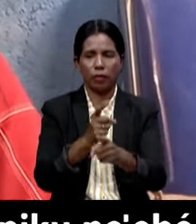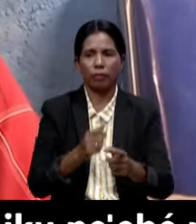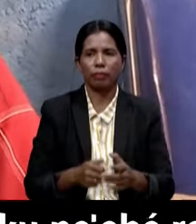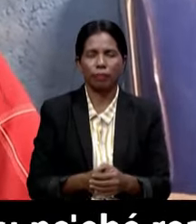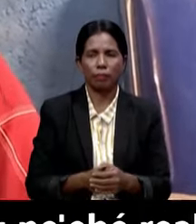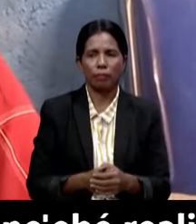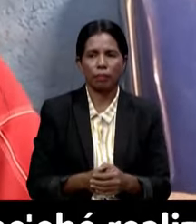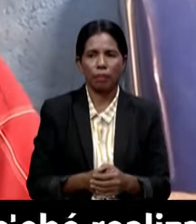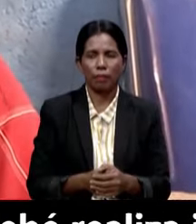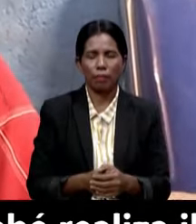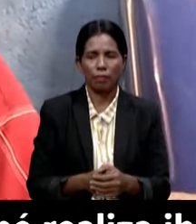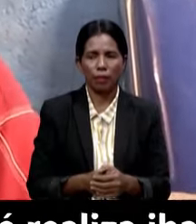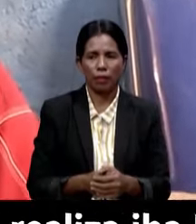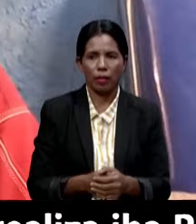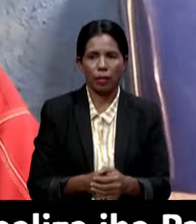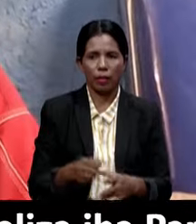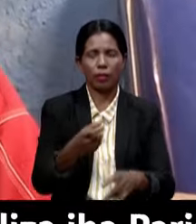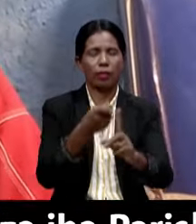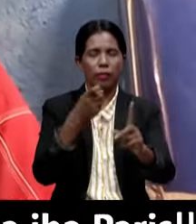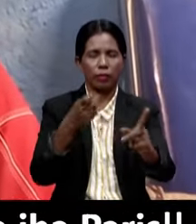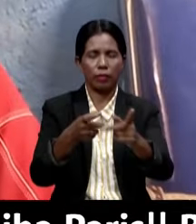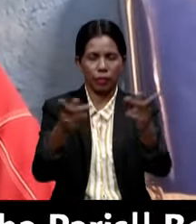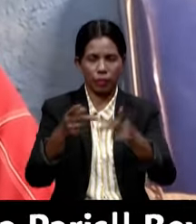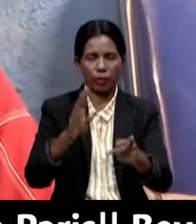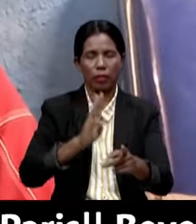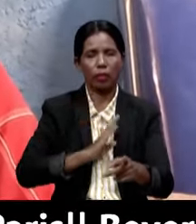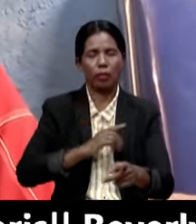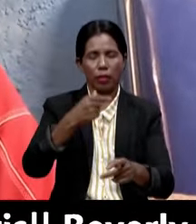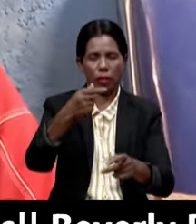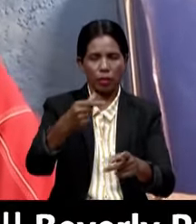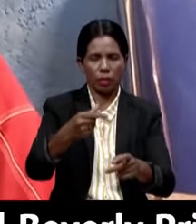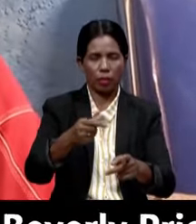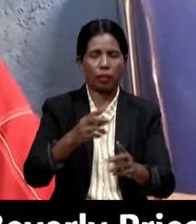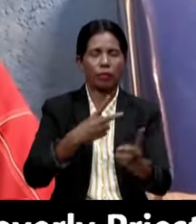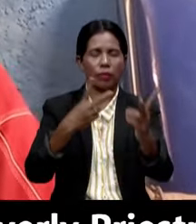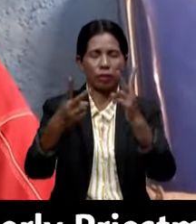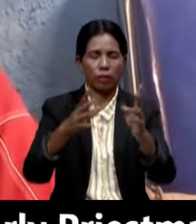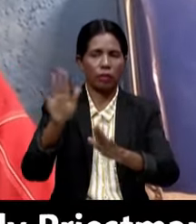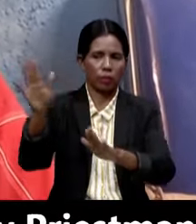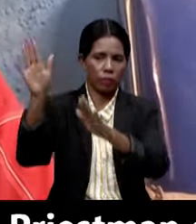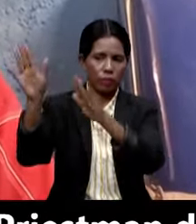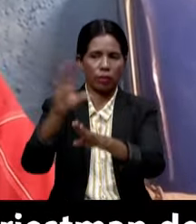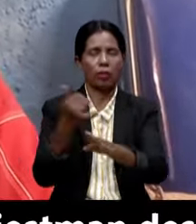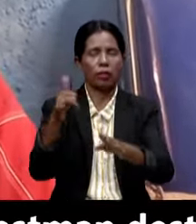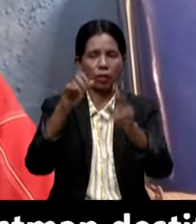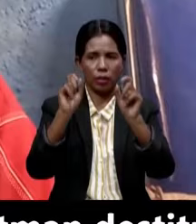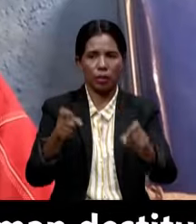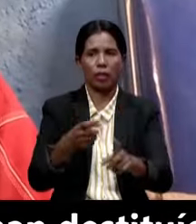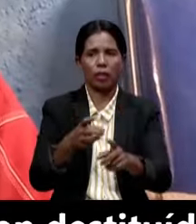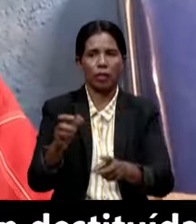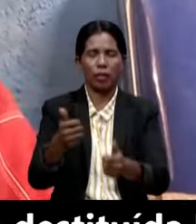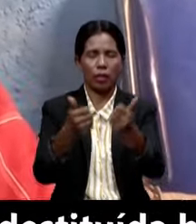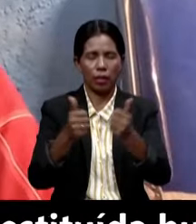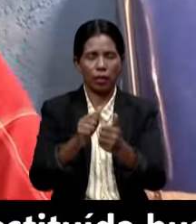dalam makaldia wepuru, sehingga kan dua mengus, liusi pak area pagi apa visita ku mati dia Kristu Reinia sudah tinggi liusi aldia